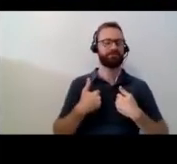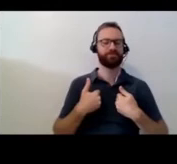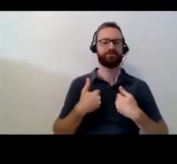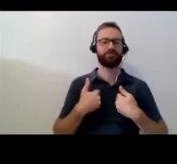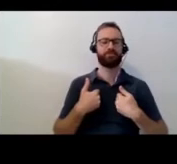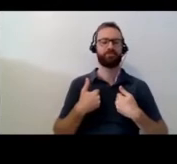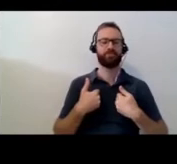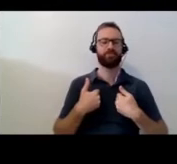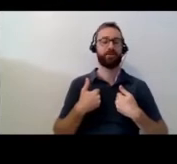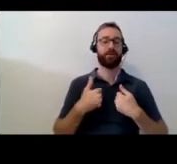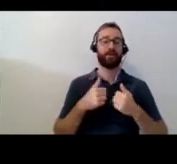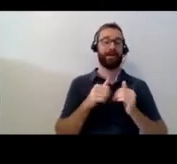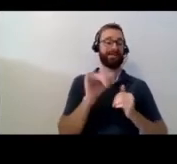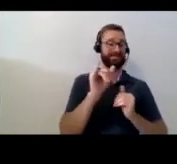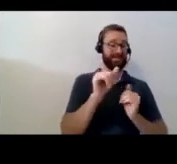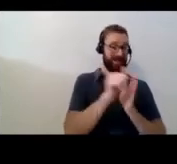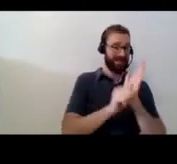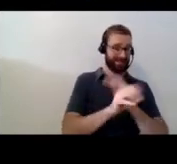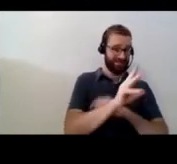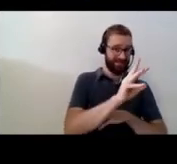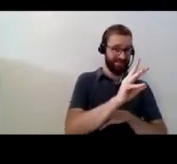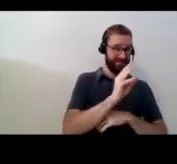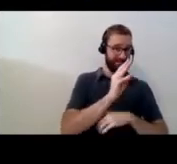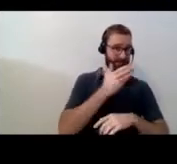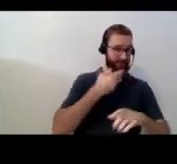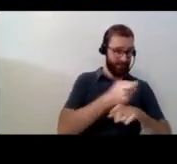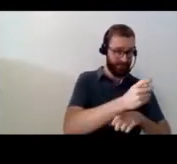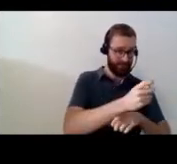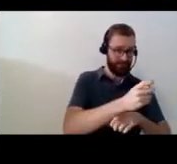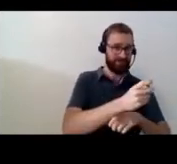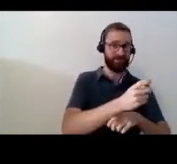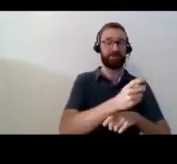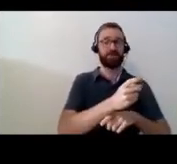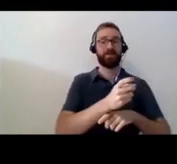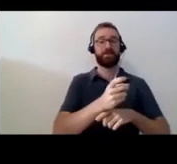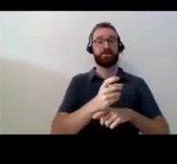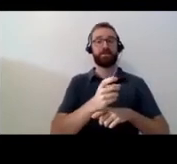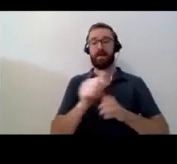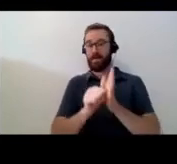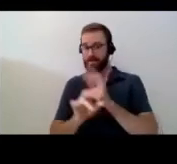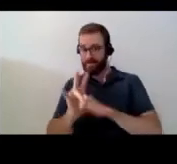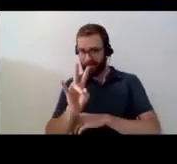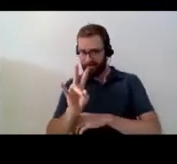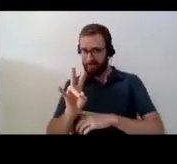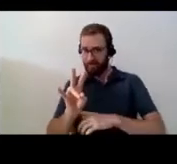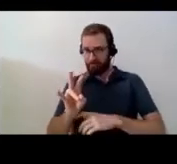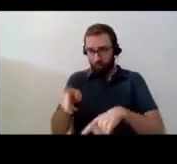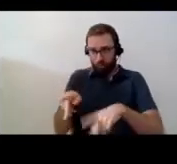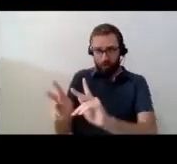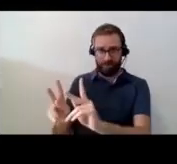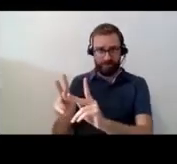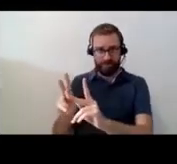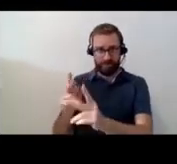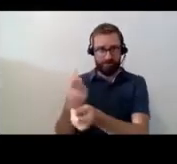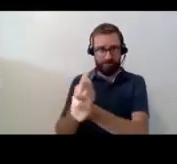6 s'applique à des situations de maltraitance, est-ce que l'article 7 vient autoriser les vétérinaires à faire